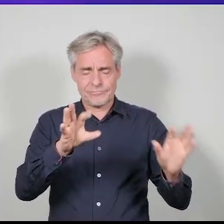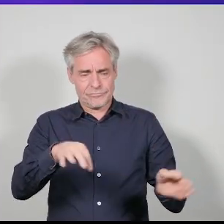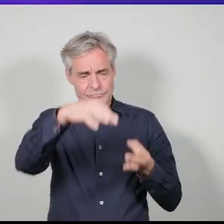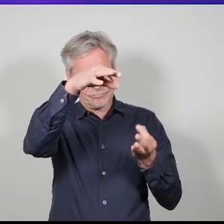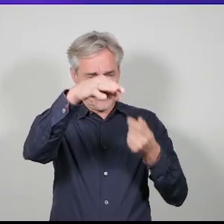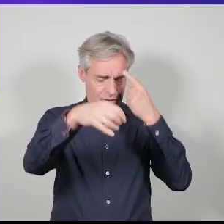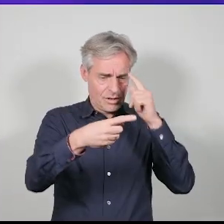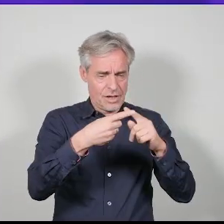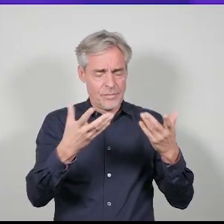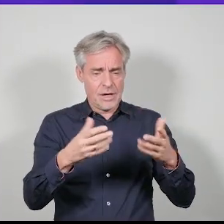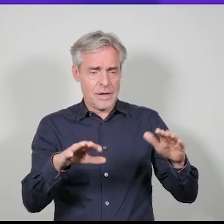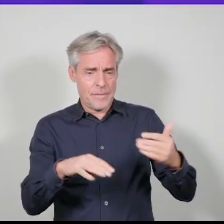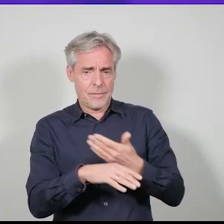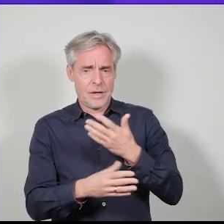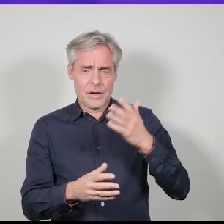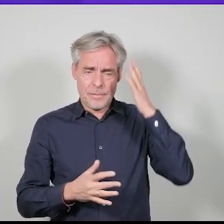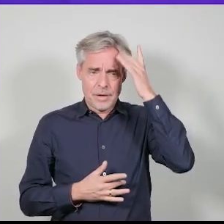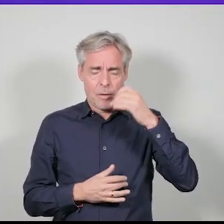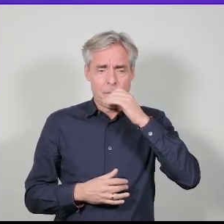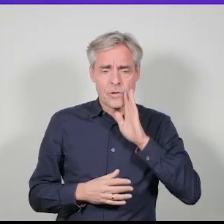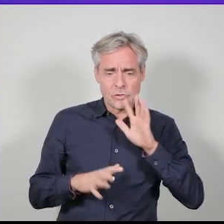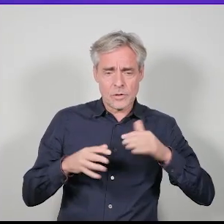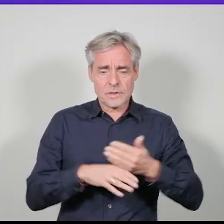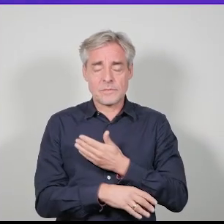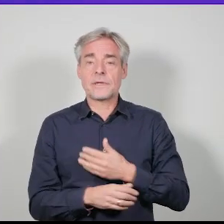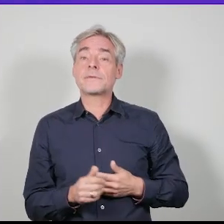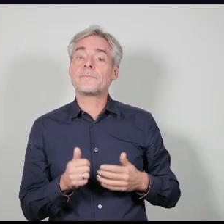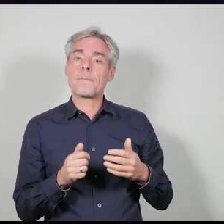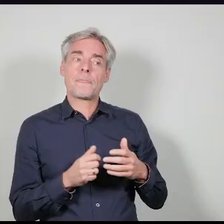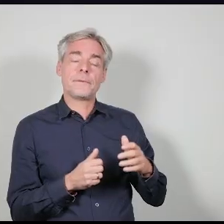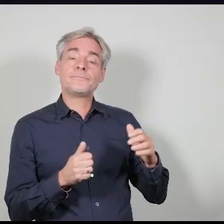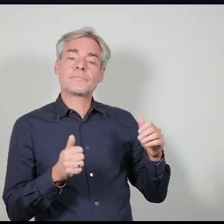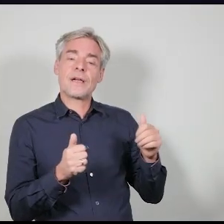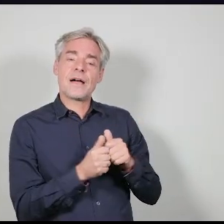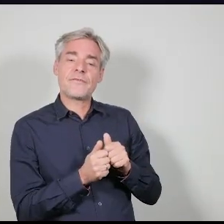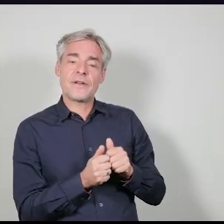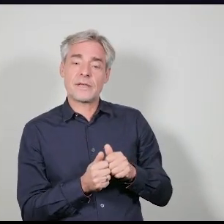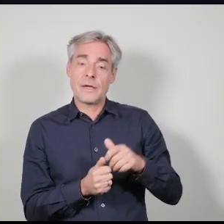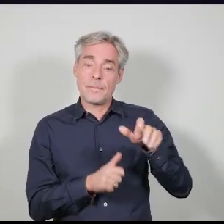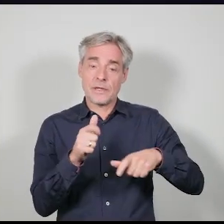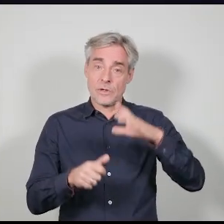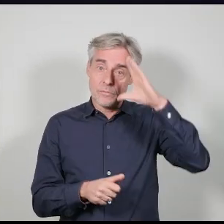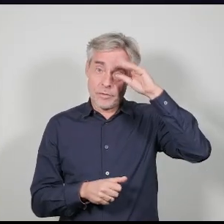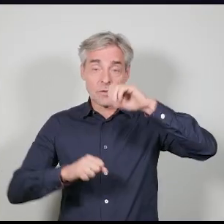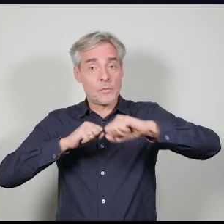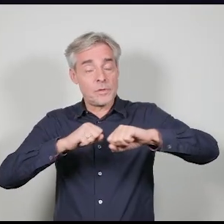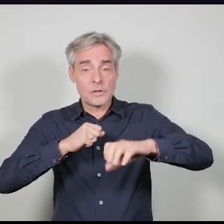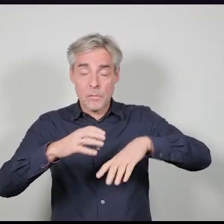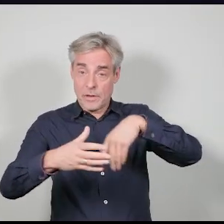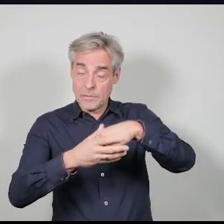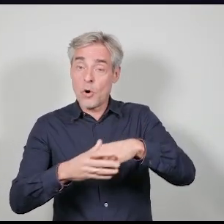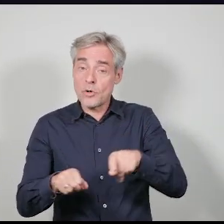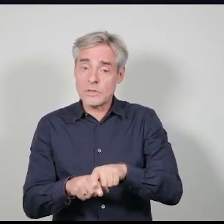sur cette question de la préoccupation des parents. Avec, je le disais, donc des professionnels qui se sont mobilisés, profils